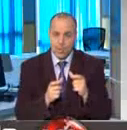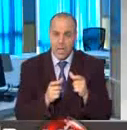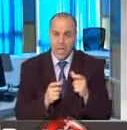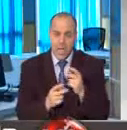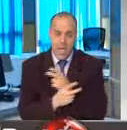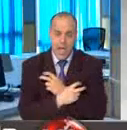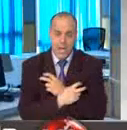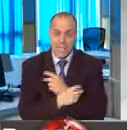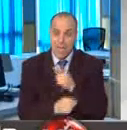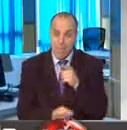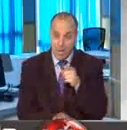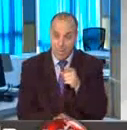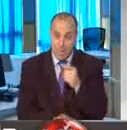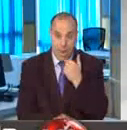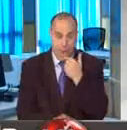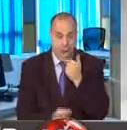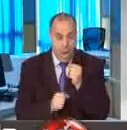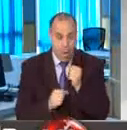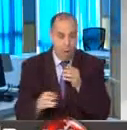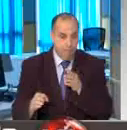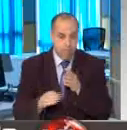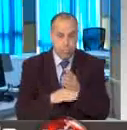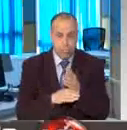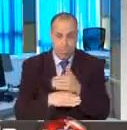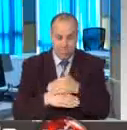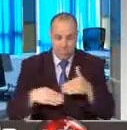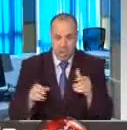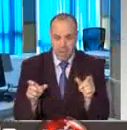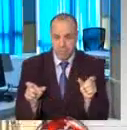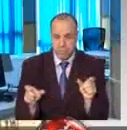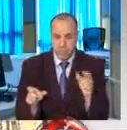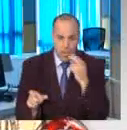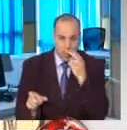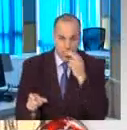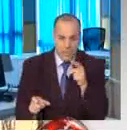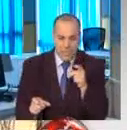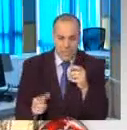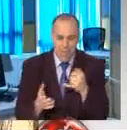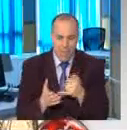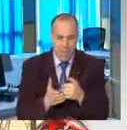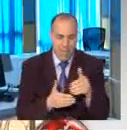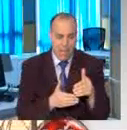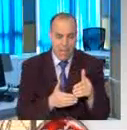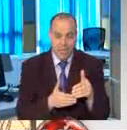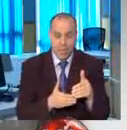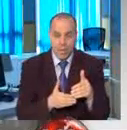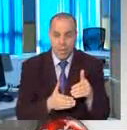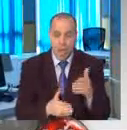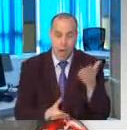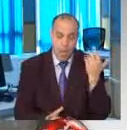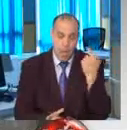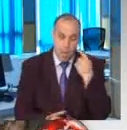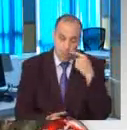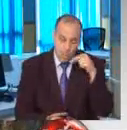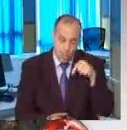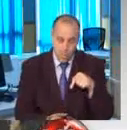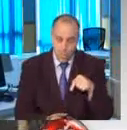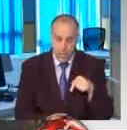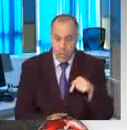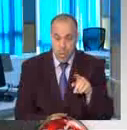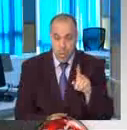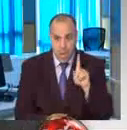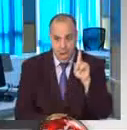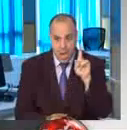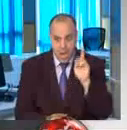حركة طالبان حاولوا اقتحام نقاط تفتيش أمنية في منطقة سنجن في وقت سابق اليوم،